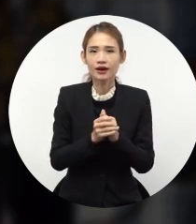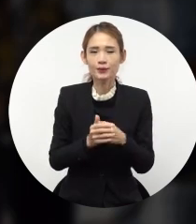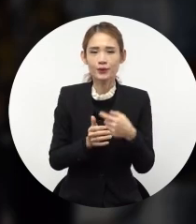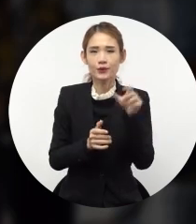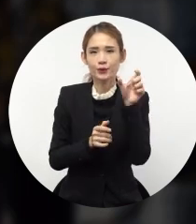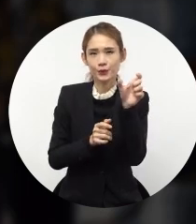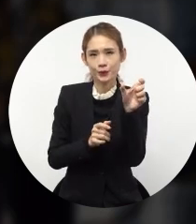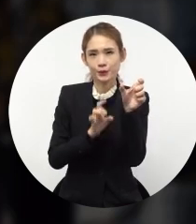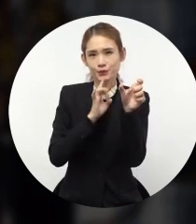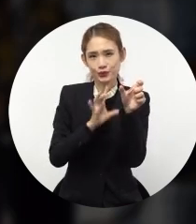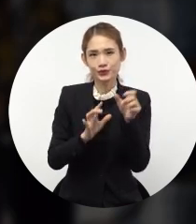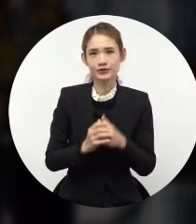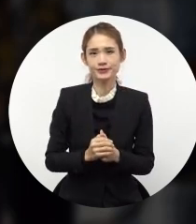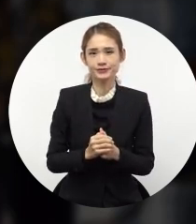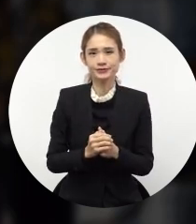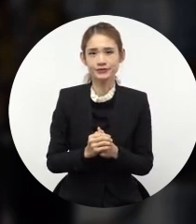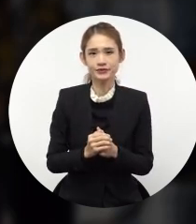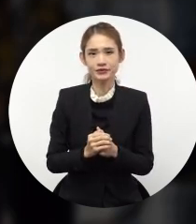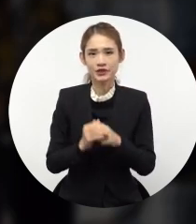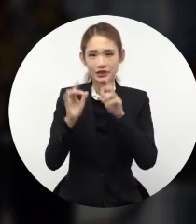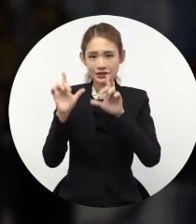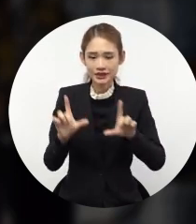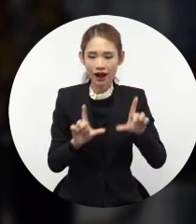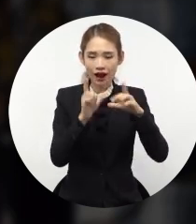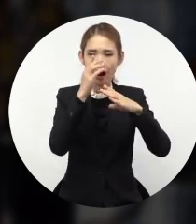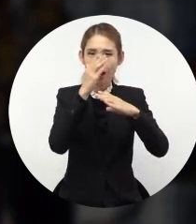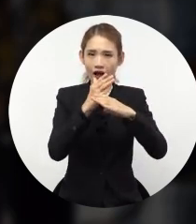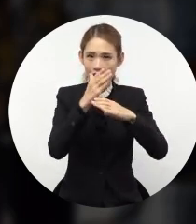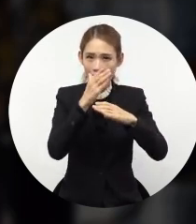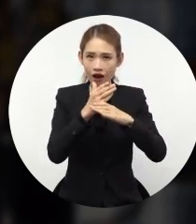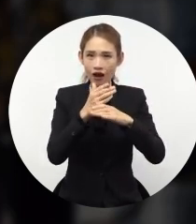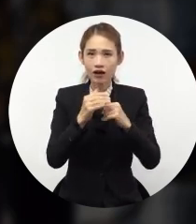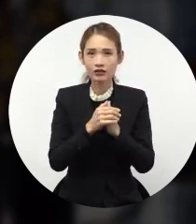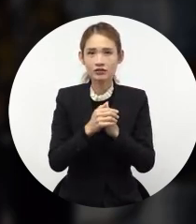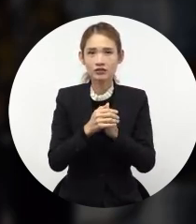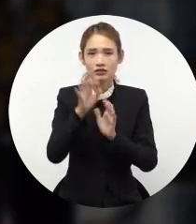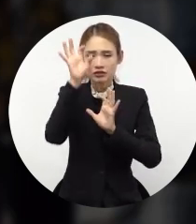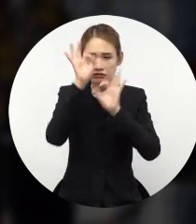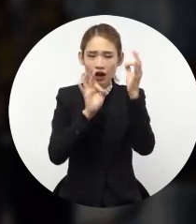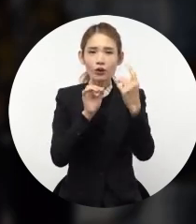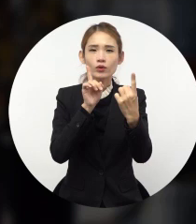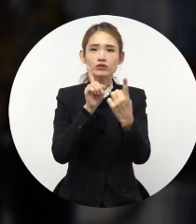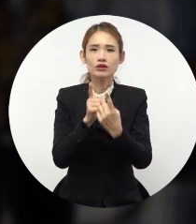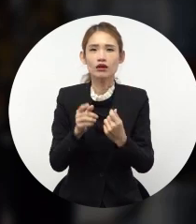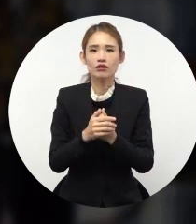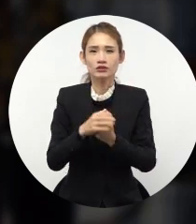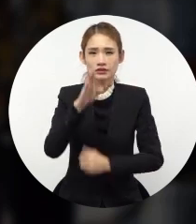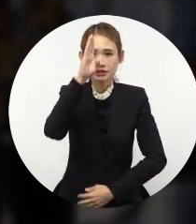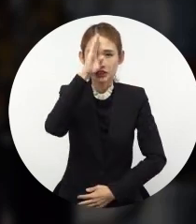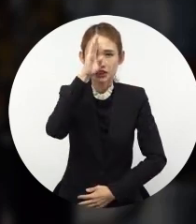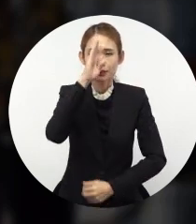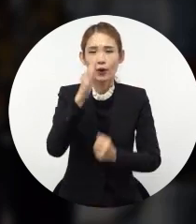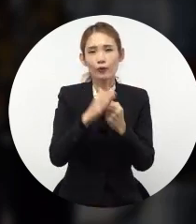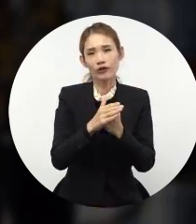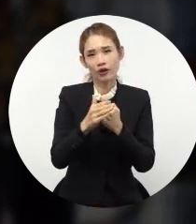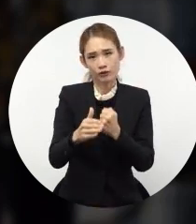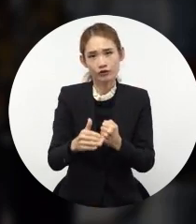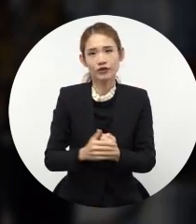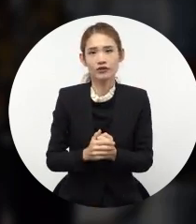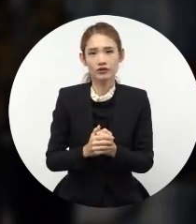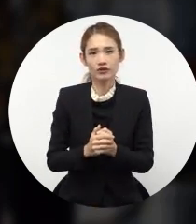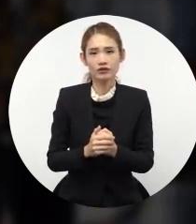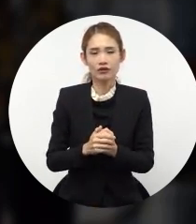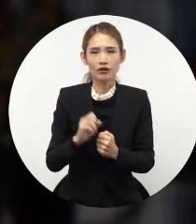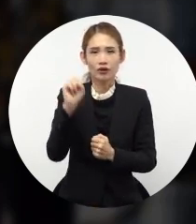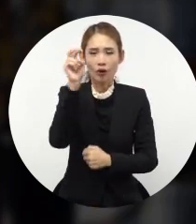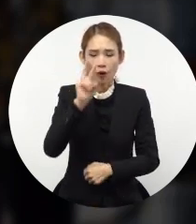이 정도밖에 되지 않습니다. 살다가 보니까 사고를 당해서 질병 때문에